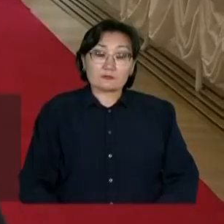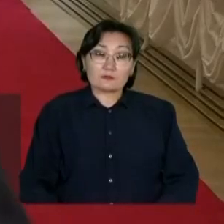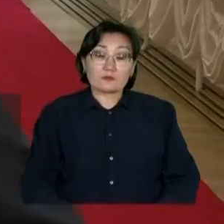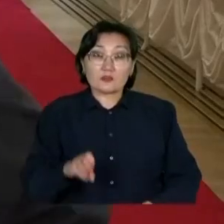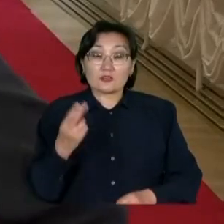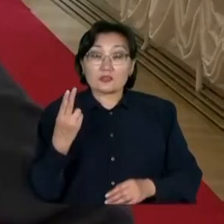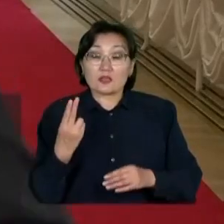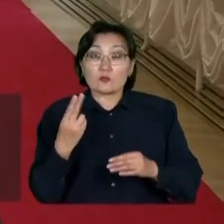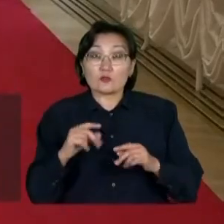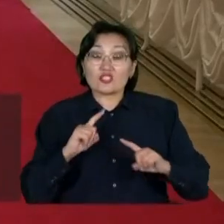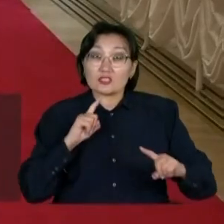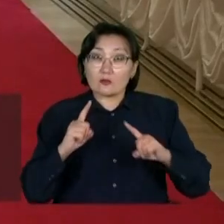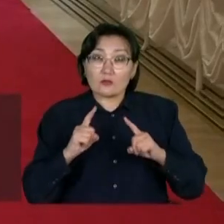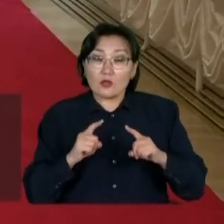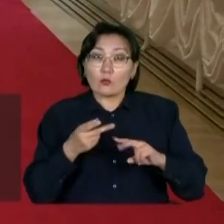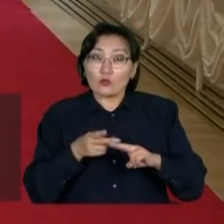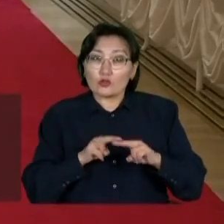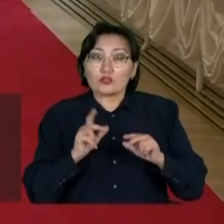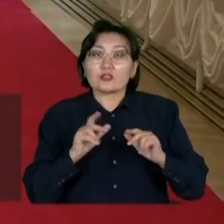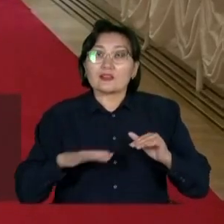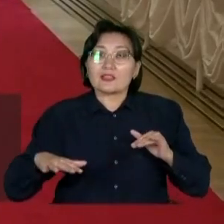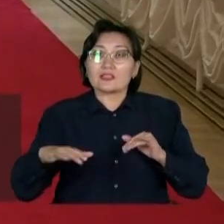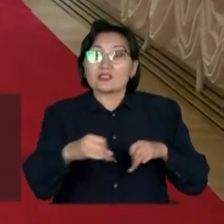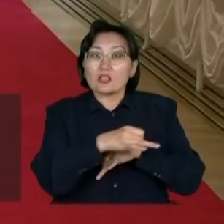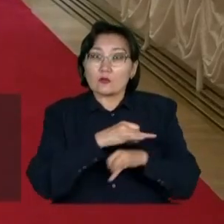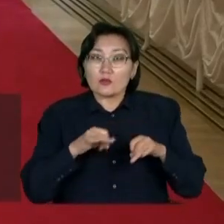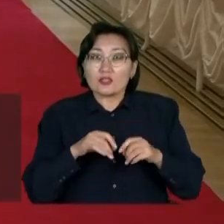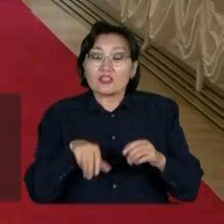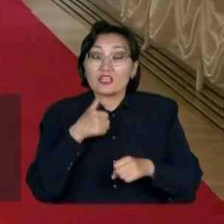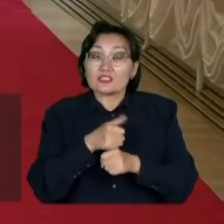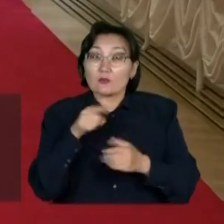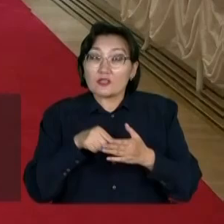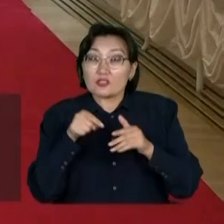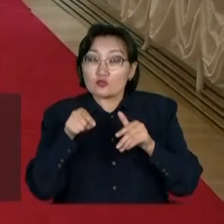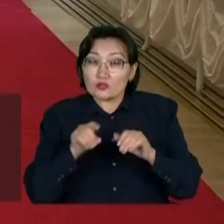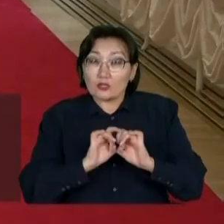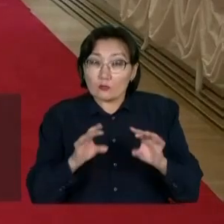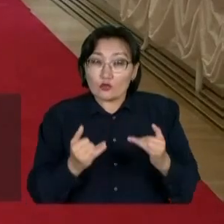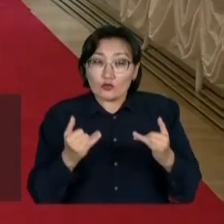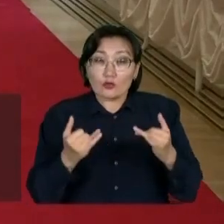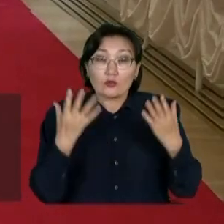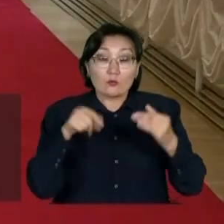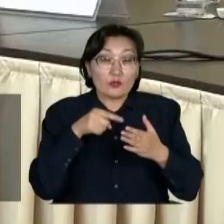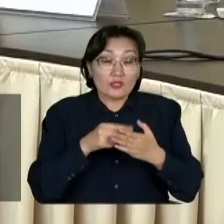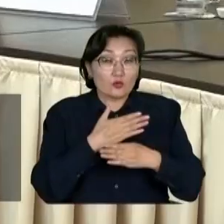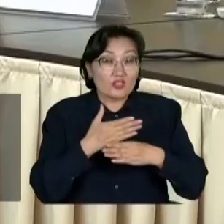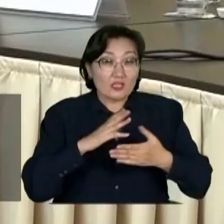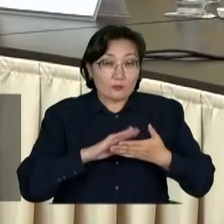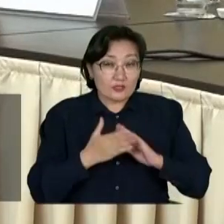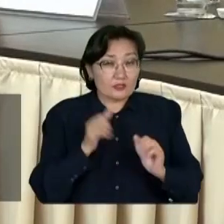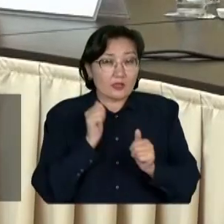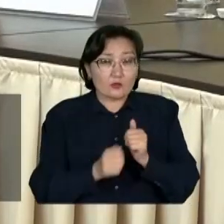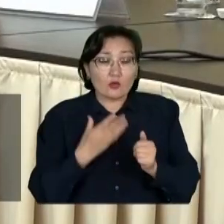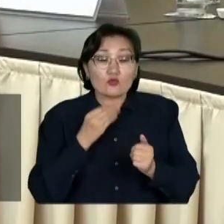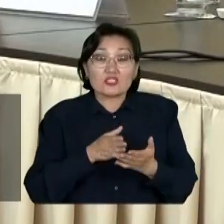Ұлттық құрылтай ол кәдімгі диалог алаңы. Негізгі мәселелердің барлығы сонда көтерілген. Ал бүгінгі мәселе содан кейінгі жағдай. Әркім өз